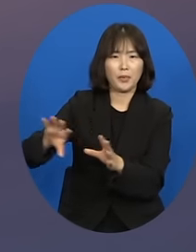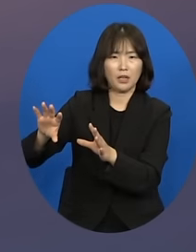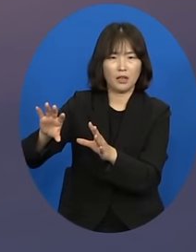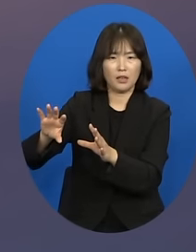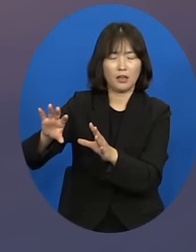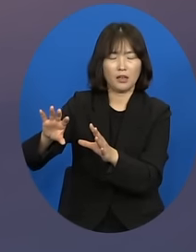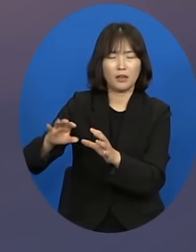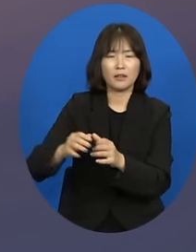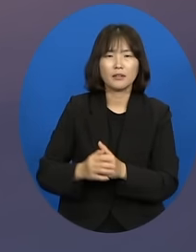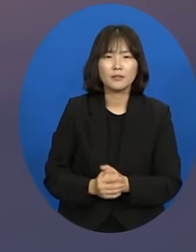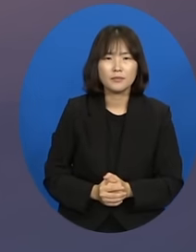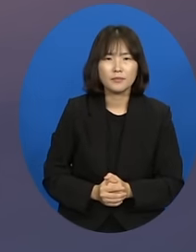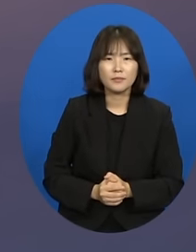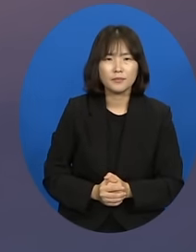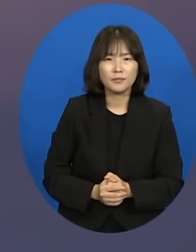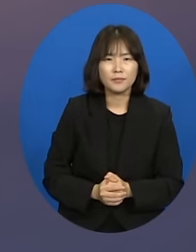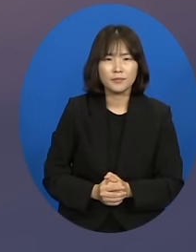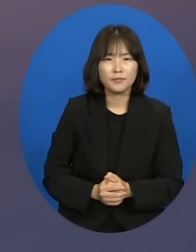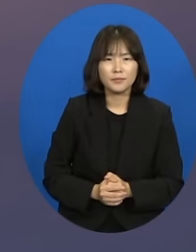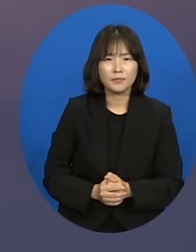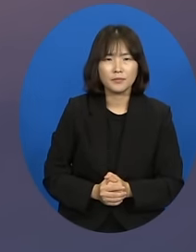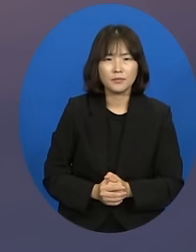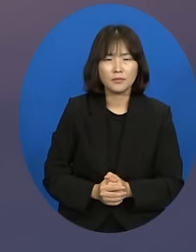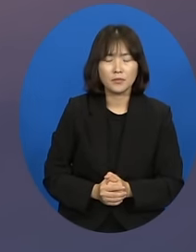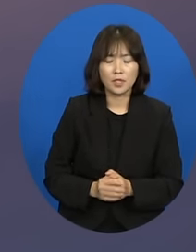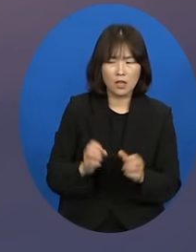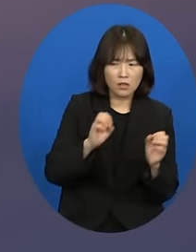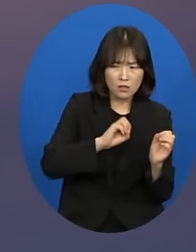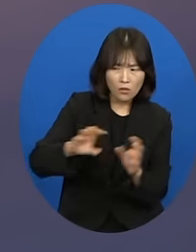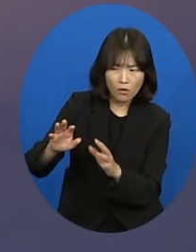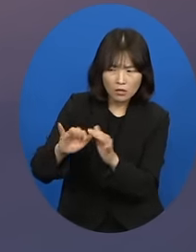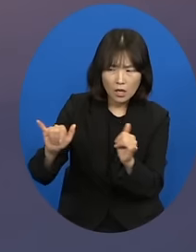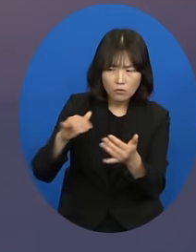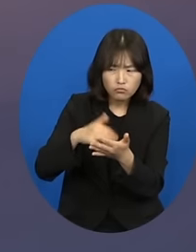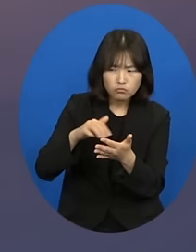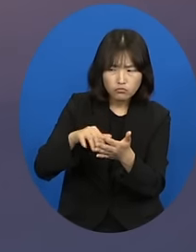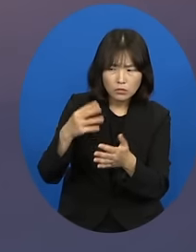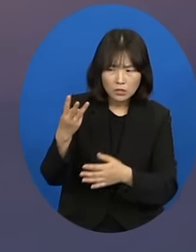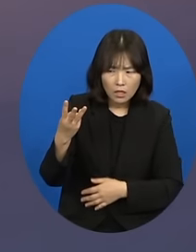그때 우리가 던진 사람은 셋이었잖아?